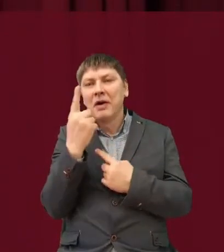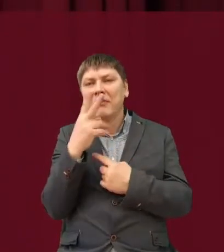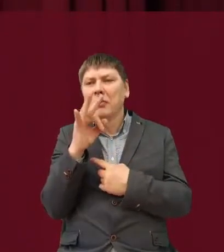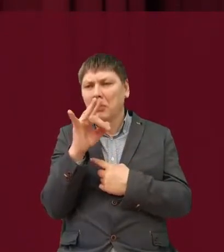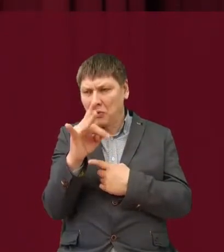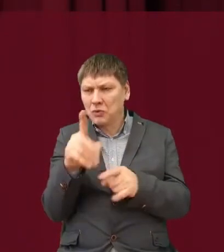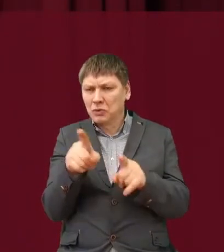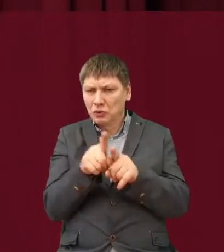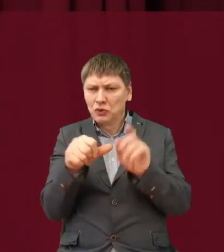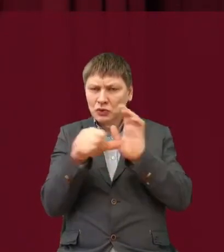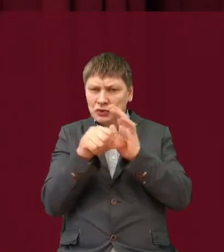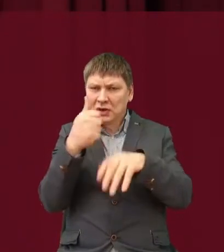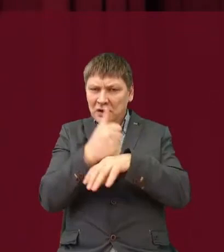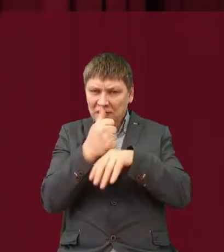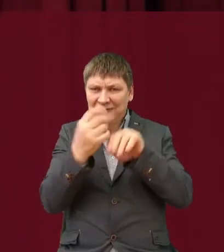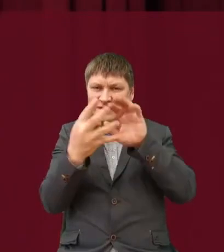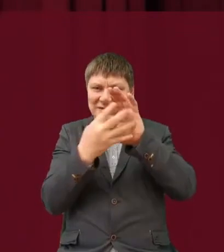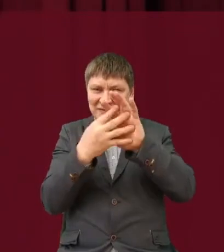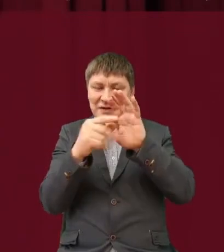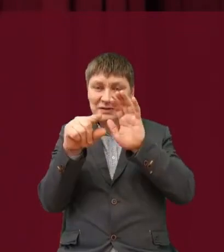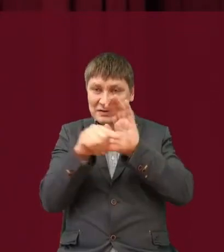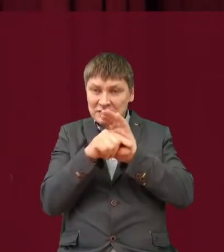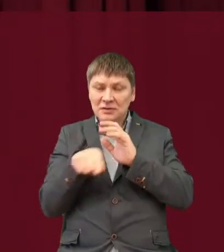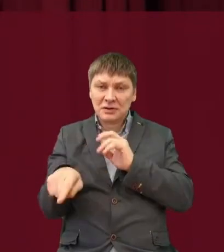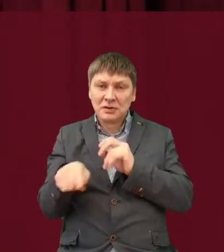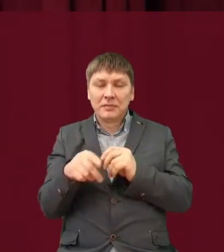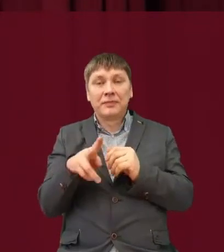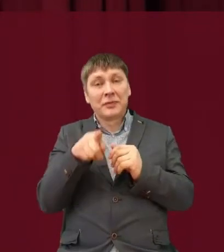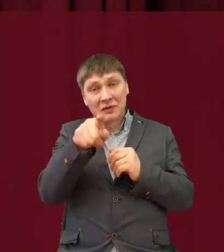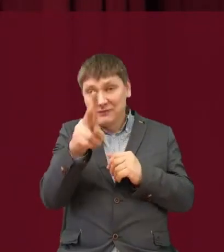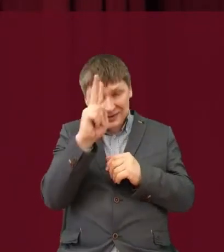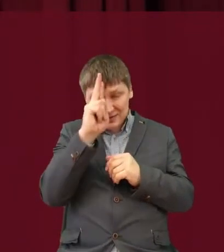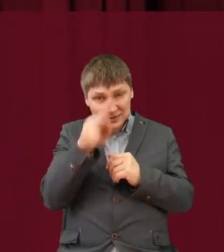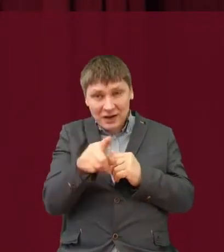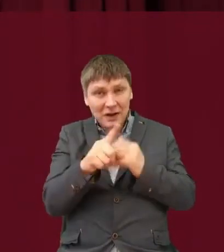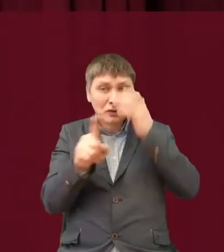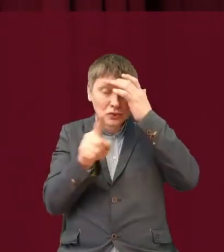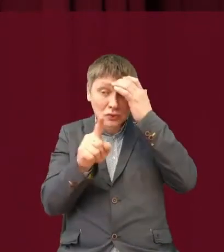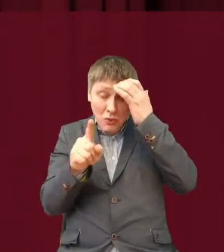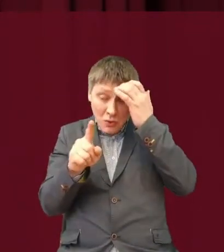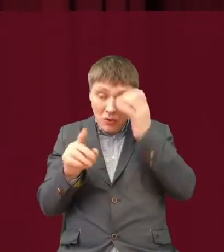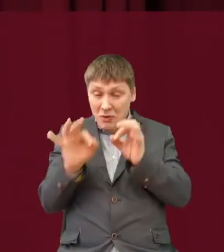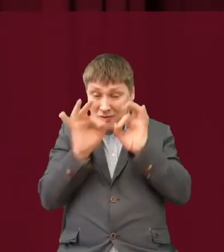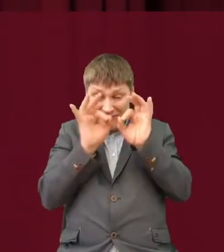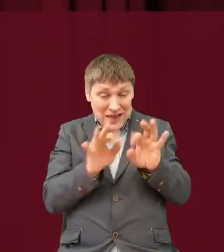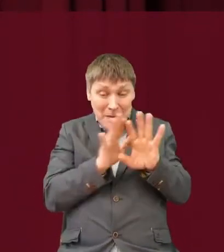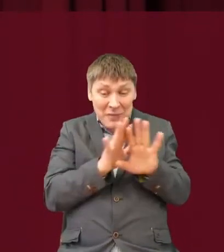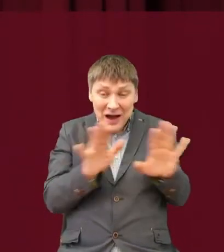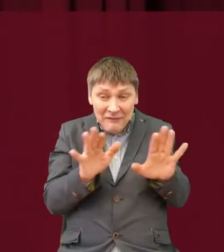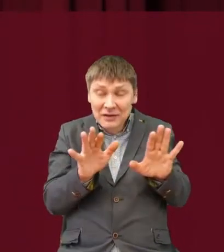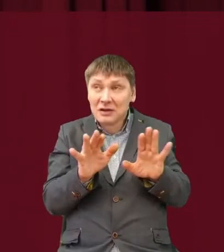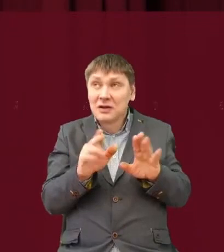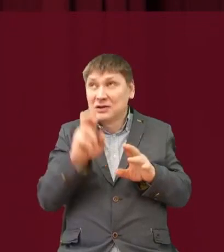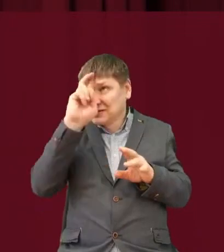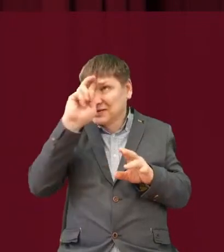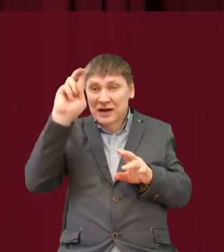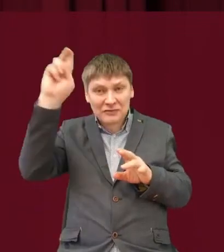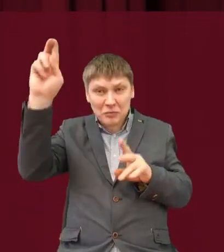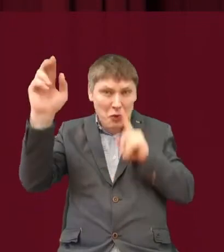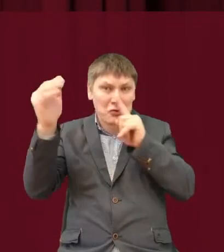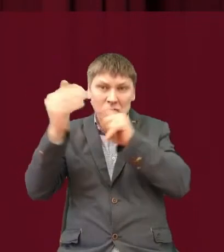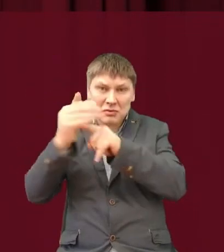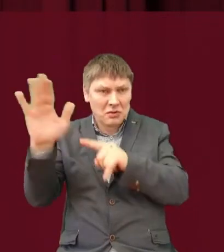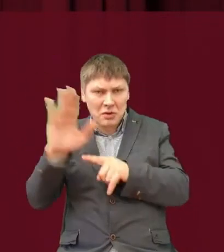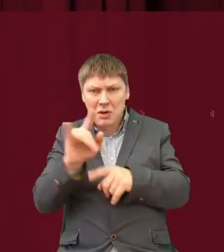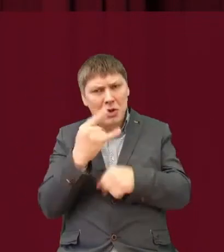главе 9 стих или не знаете что неправедное царство Божие не наследует